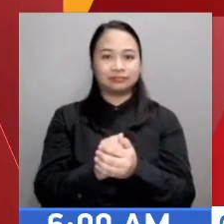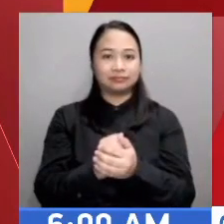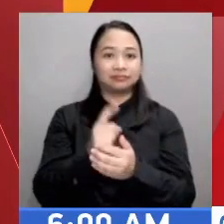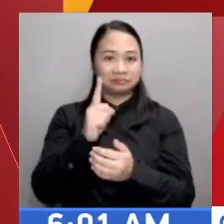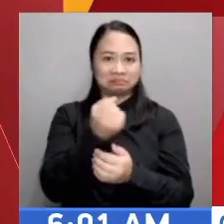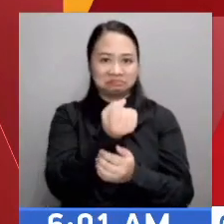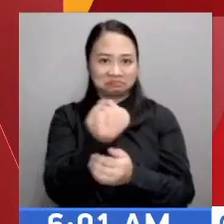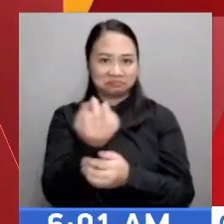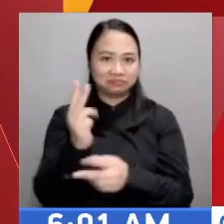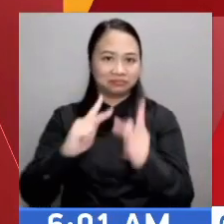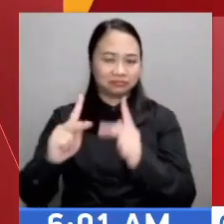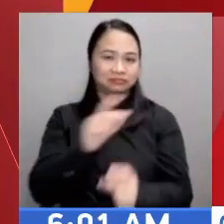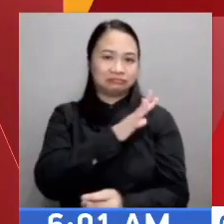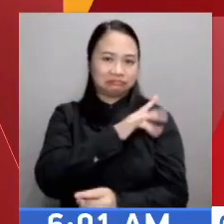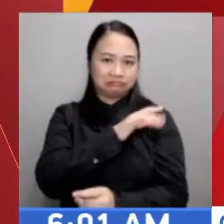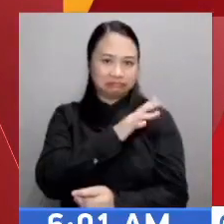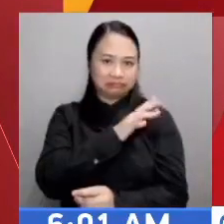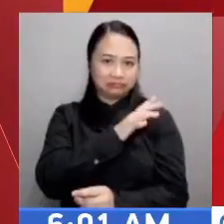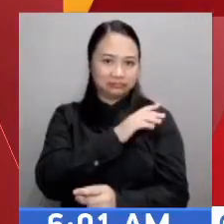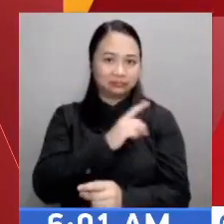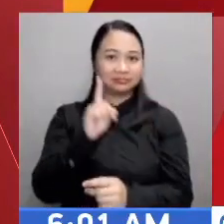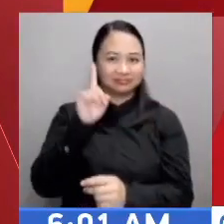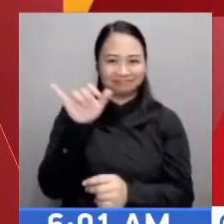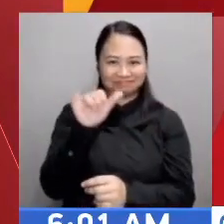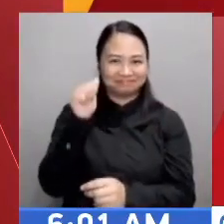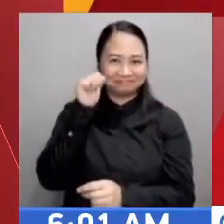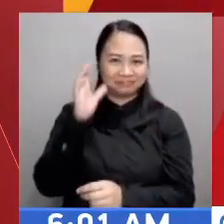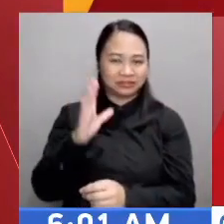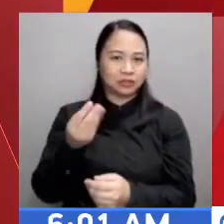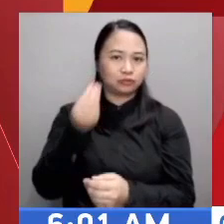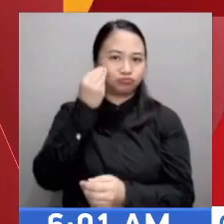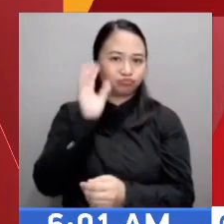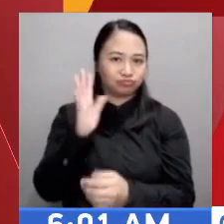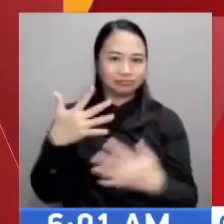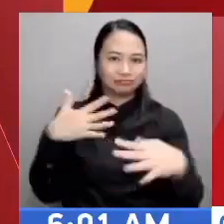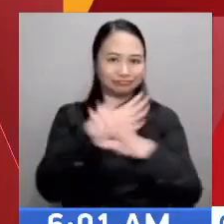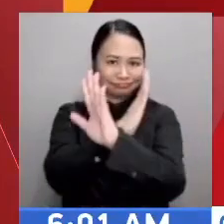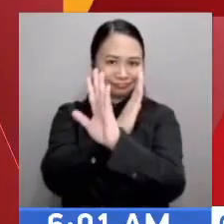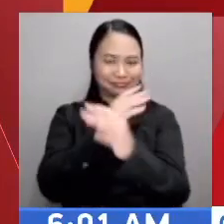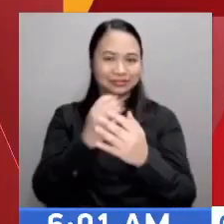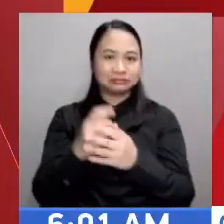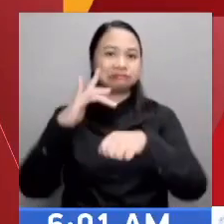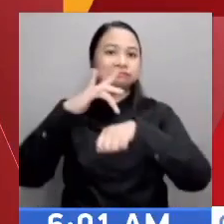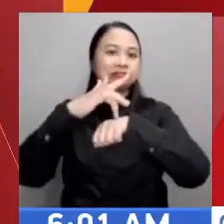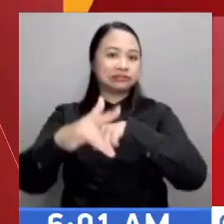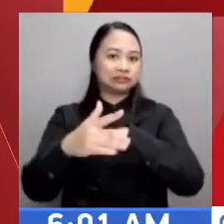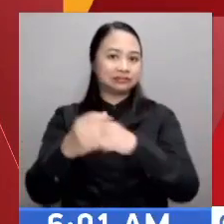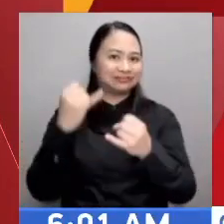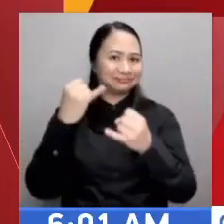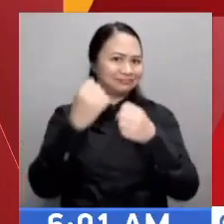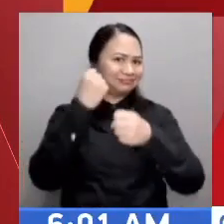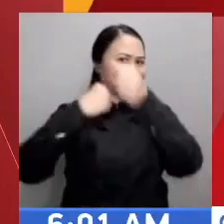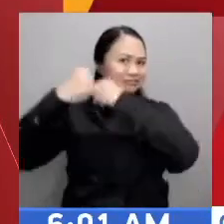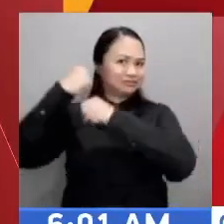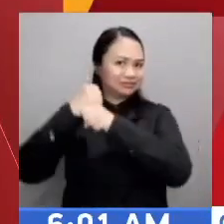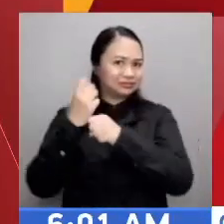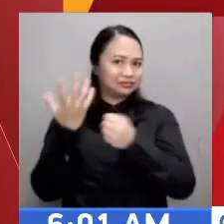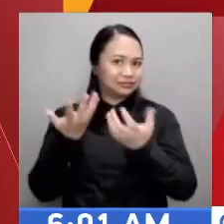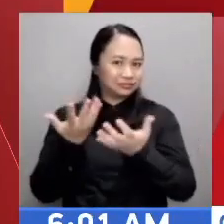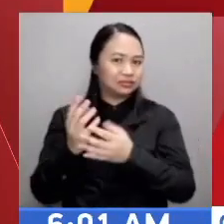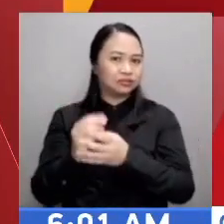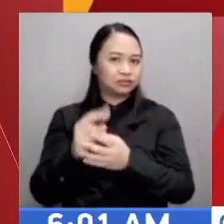probinsya, gaya ni Michelle na uuwi ng Davao. Inagahan na rin niya dahil noong nakaraang taon, dalawang araw daw siya naghintay bago